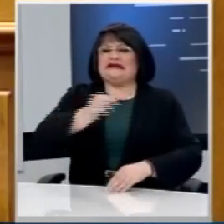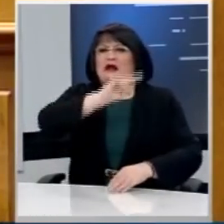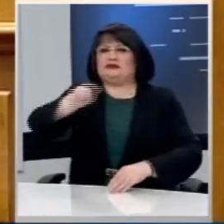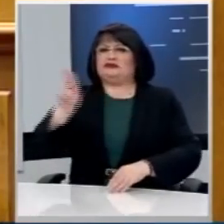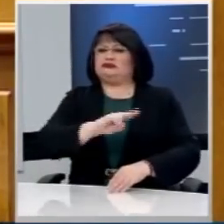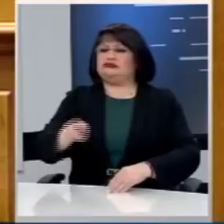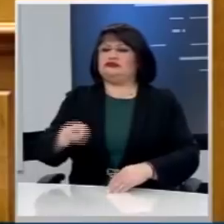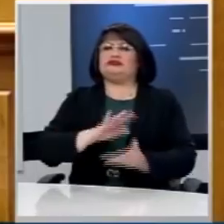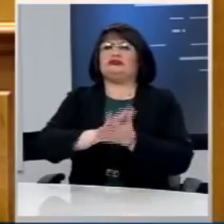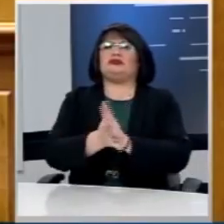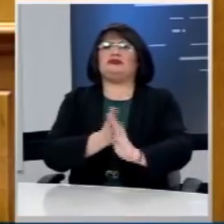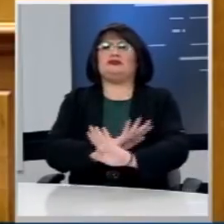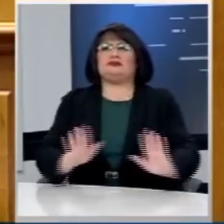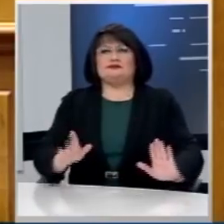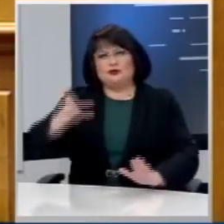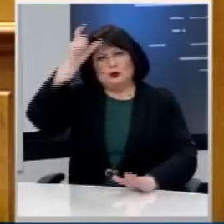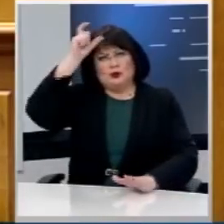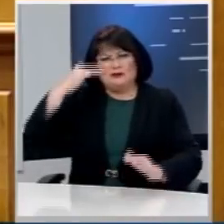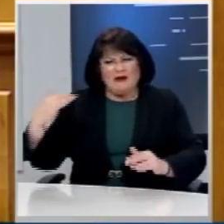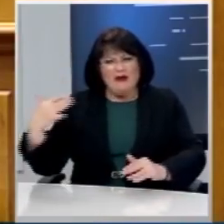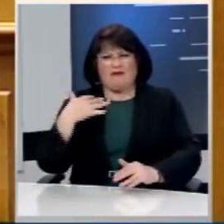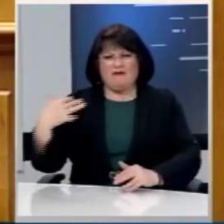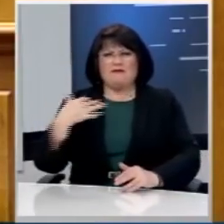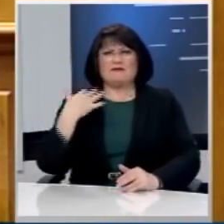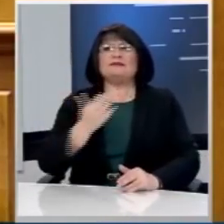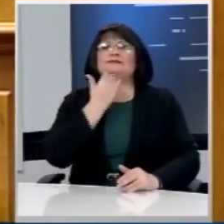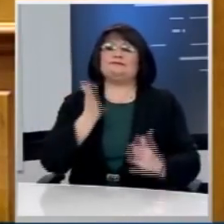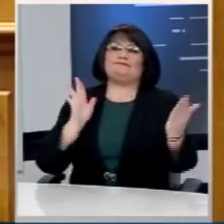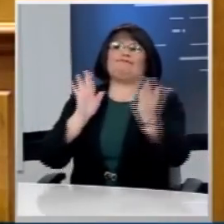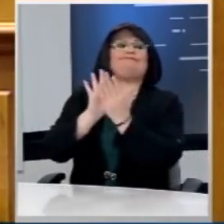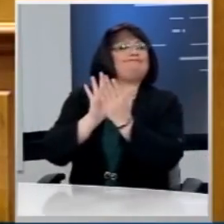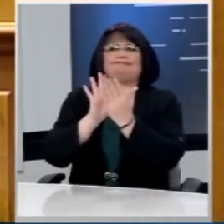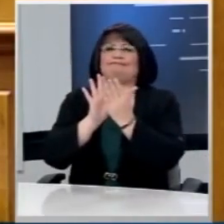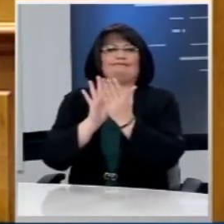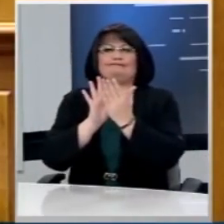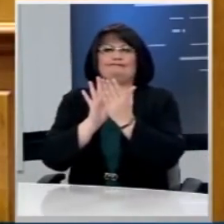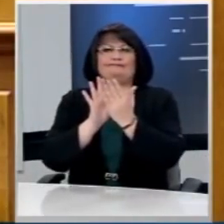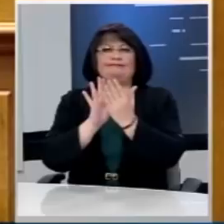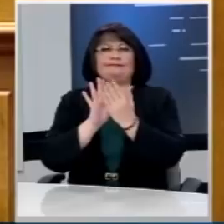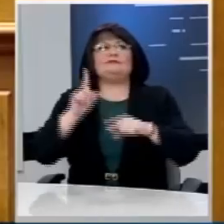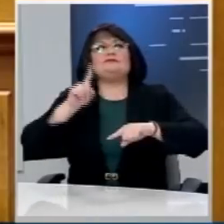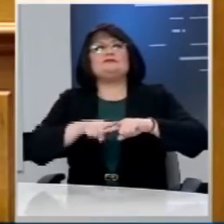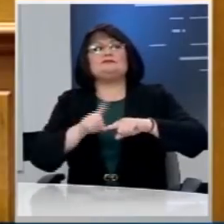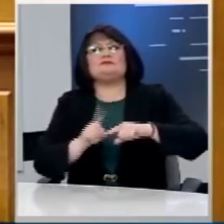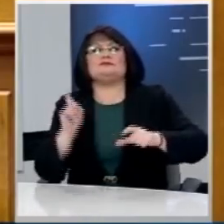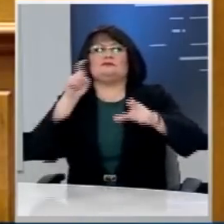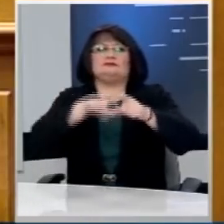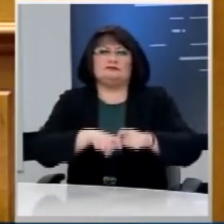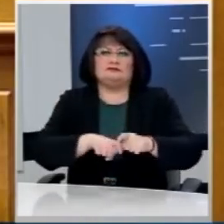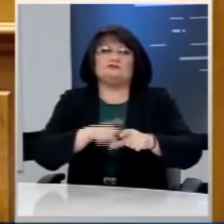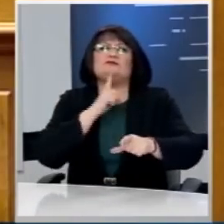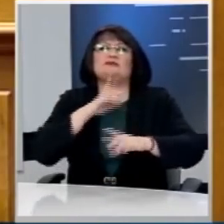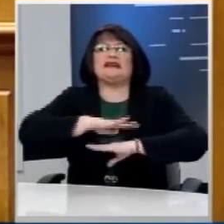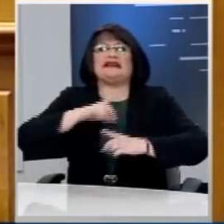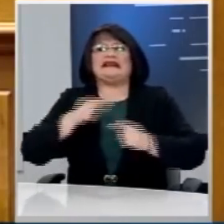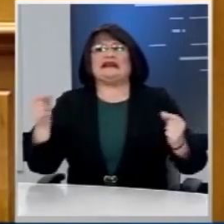νησιά. Μόνο που την τουρκική επιθετικότητα δεν μπορεί να την αντιμετωπίσει η πρόσδεση της Ελλάδας σε συμμαχίες